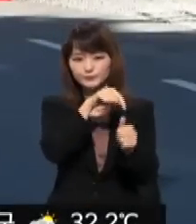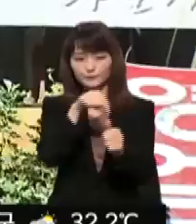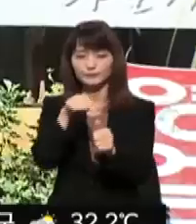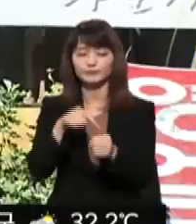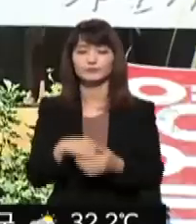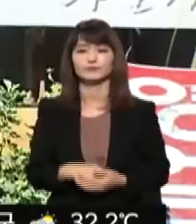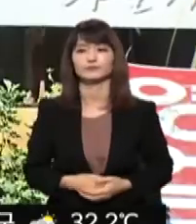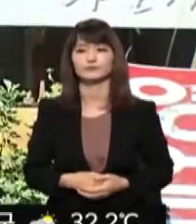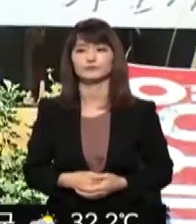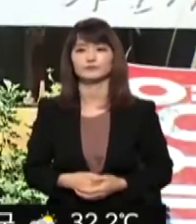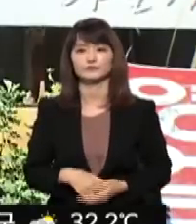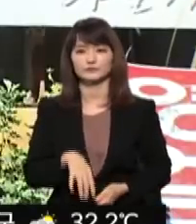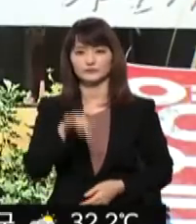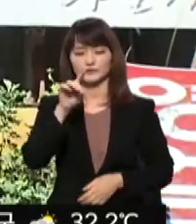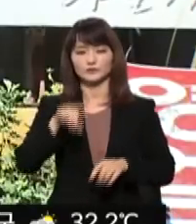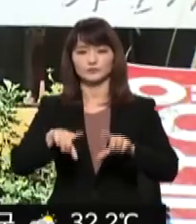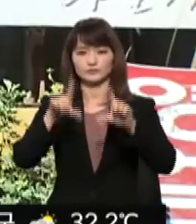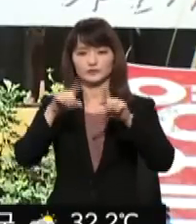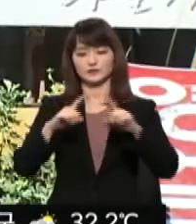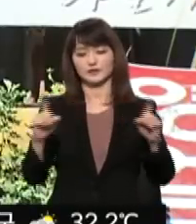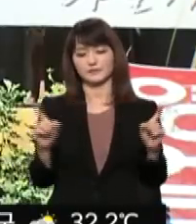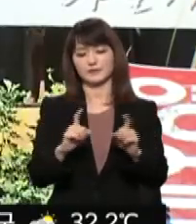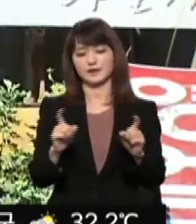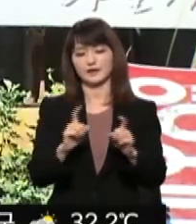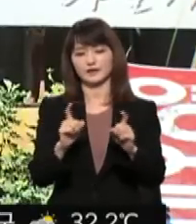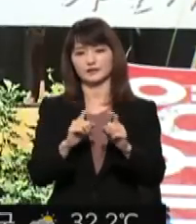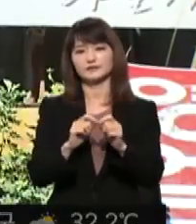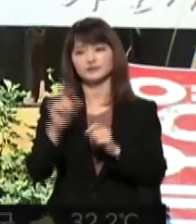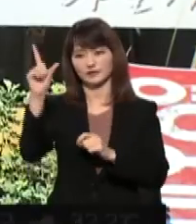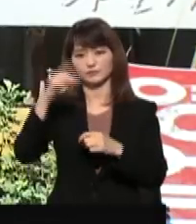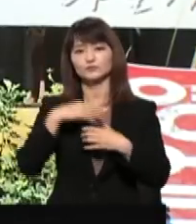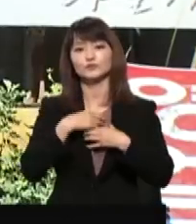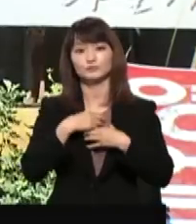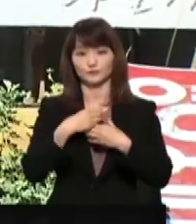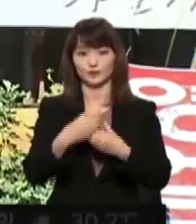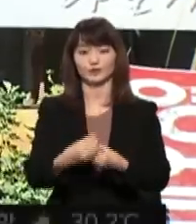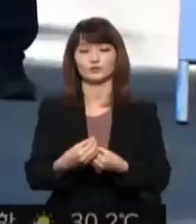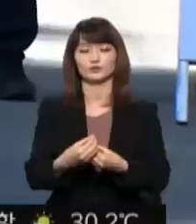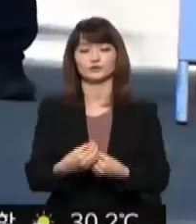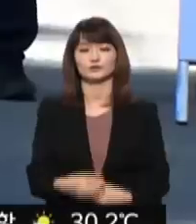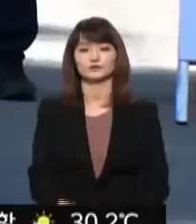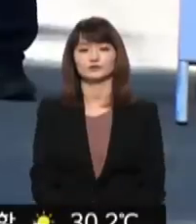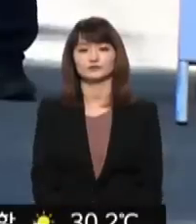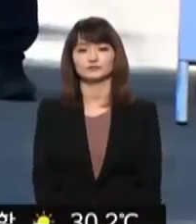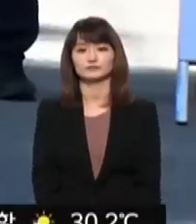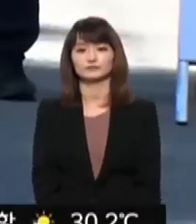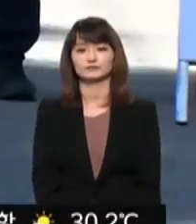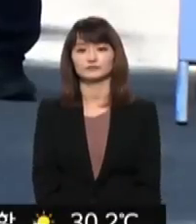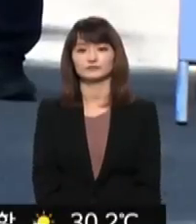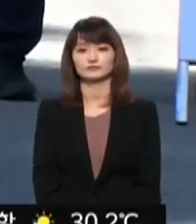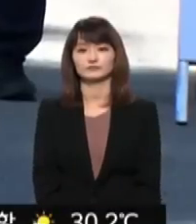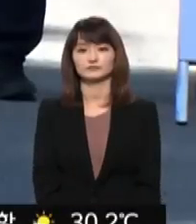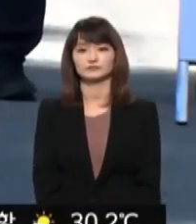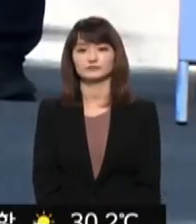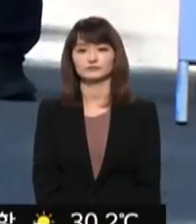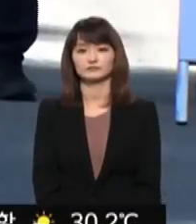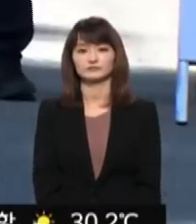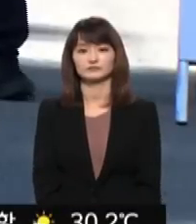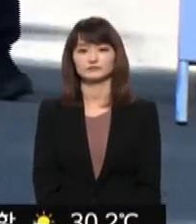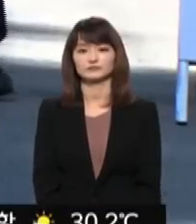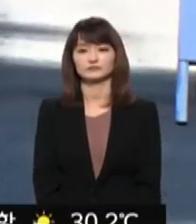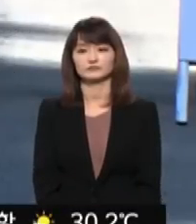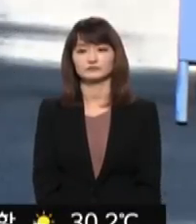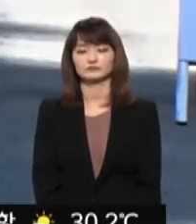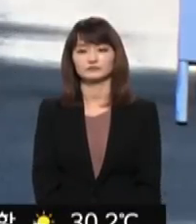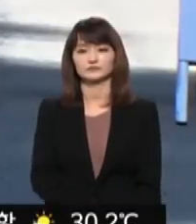첫날 좀 약간의 신랑이 있었지만 대체로 평온했다라는게 이제 현재 취재 내용입니다 모처럼 잘한 거죠